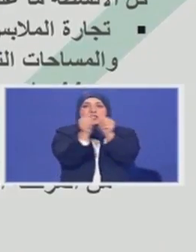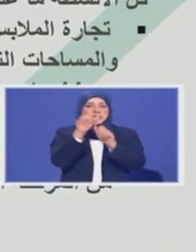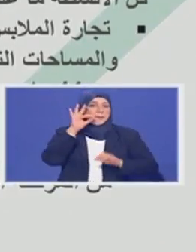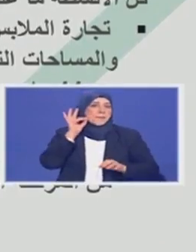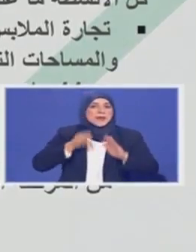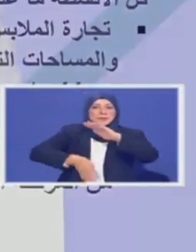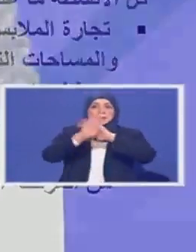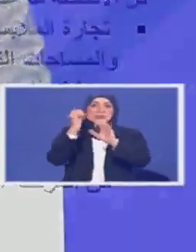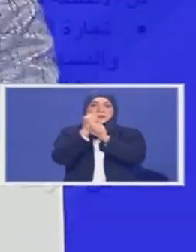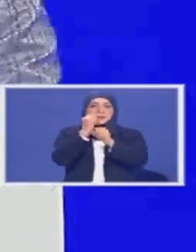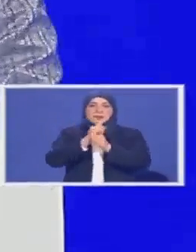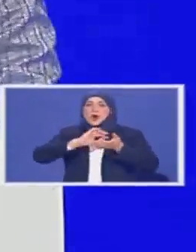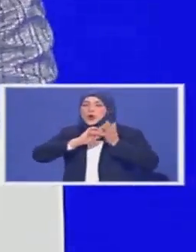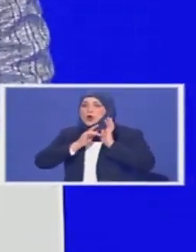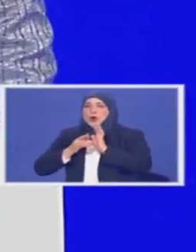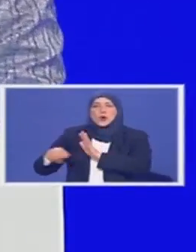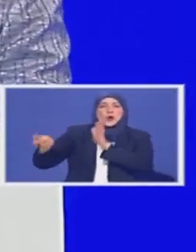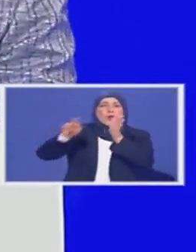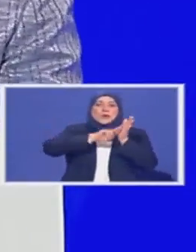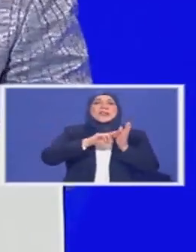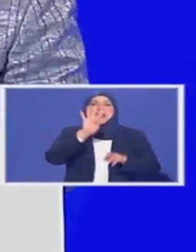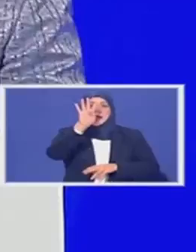كل الأنشطة التجارية 4 ماي،